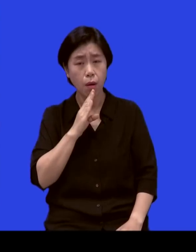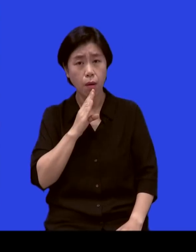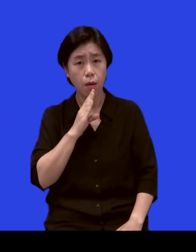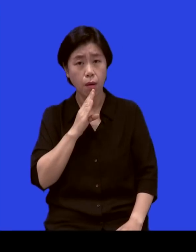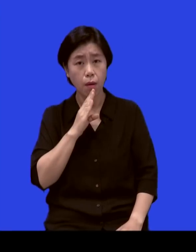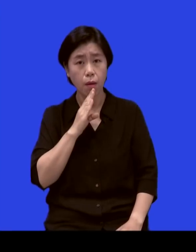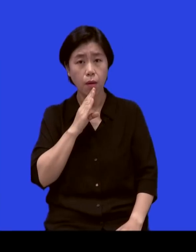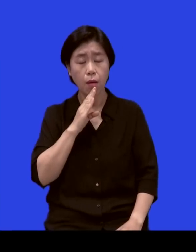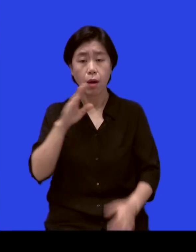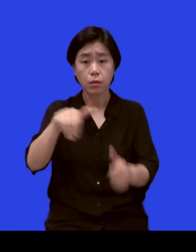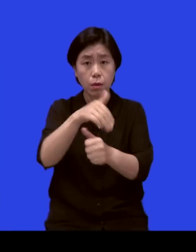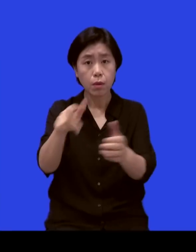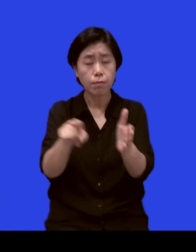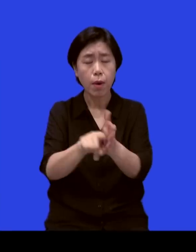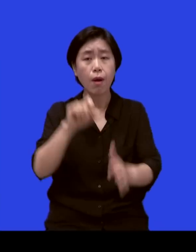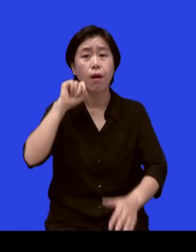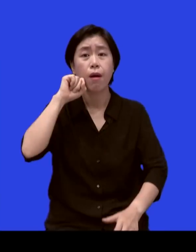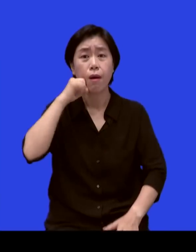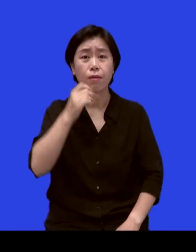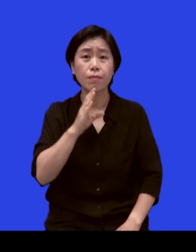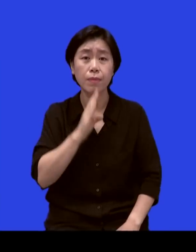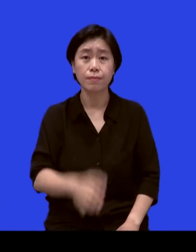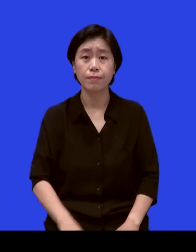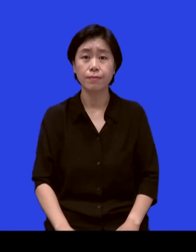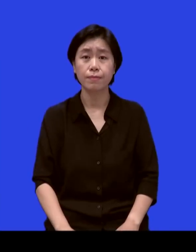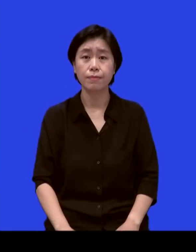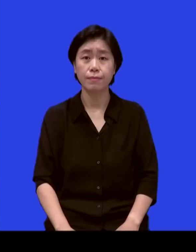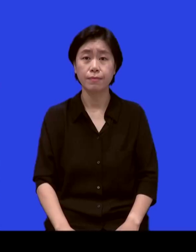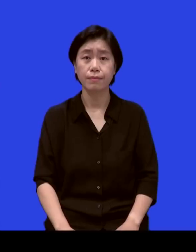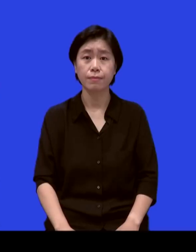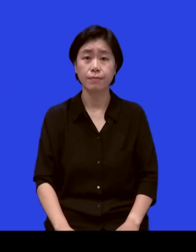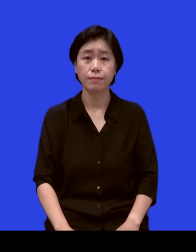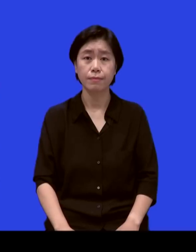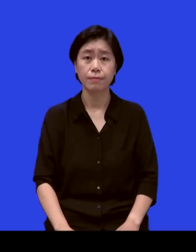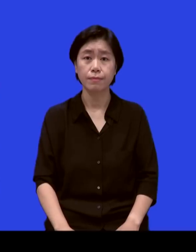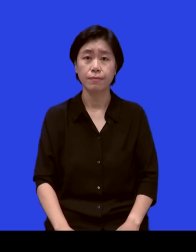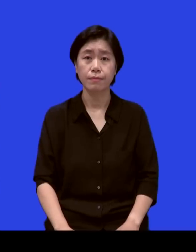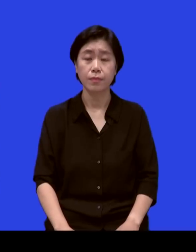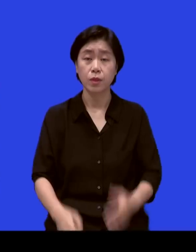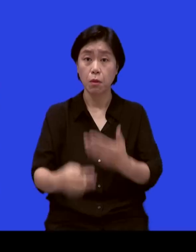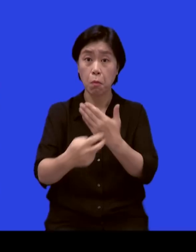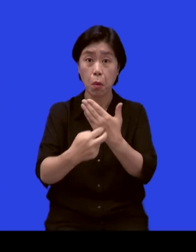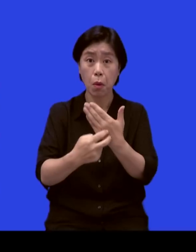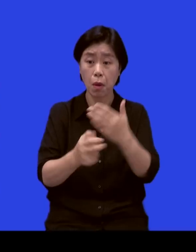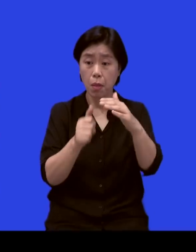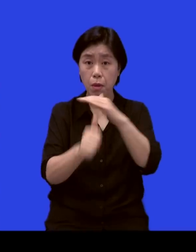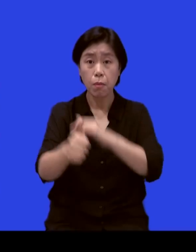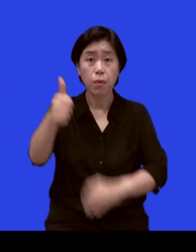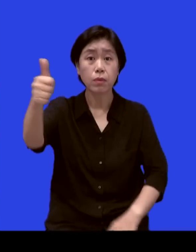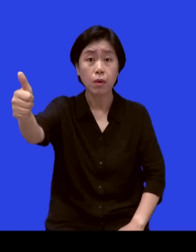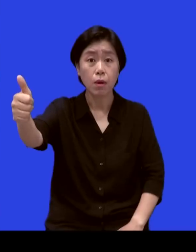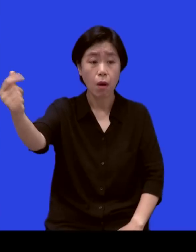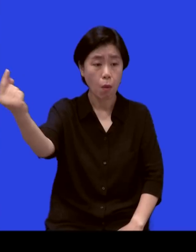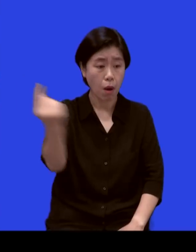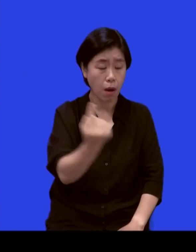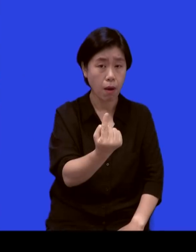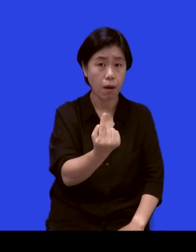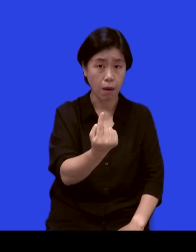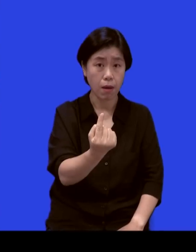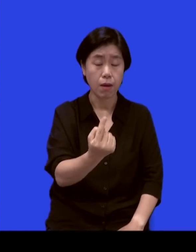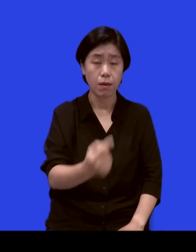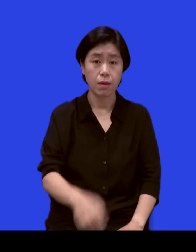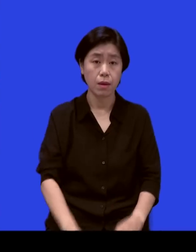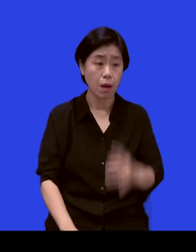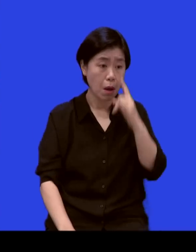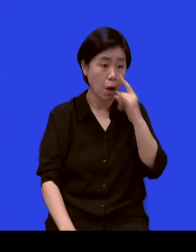꿇으셨을까요? 그러니까요. 어떤 힘 있는 사람을 알아서 건너 그렇죠. 이야기를 했다 해도 무릎 꿇는 일은 쉽지 않죠. 환자 앞에서 무릎 꿇고 뭐 사과까지 했을 거라고